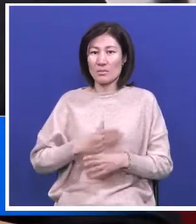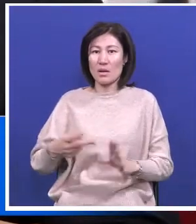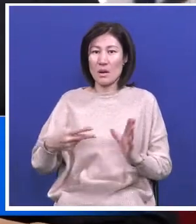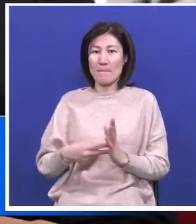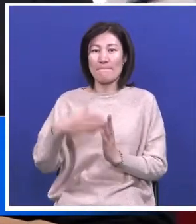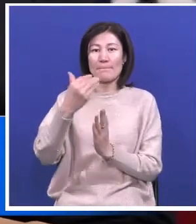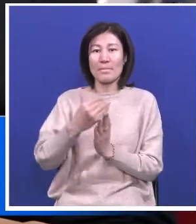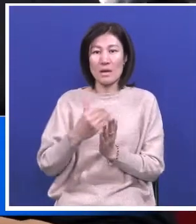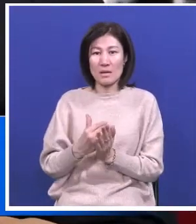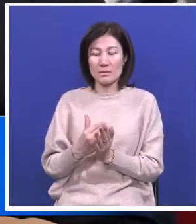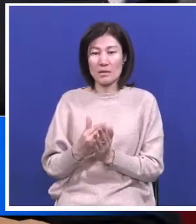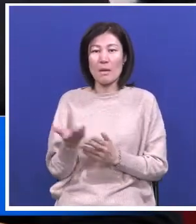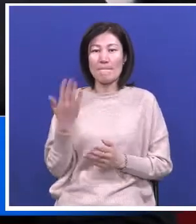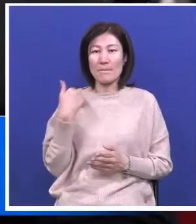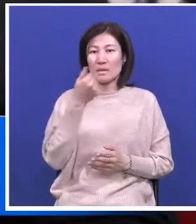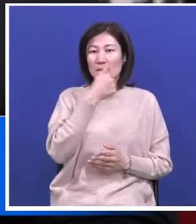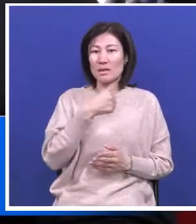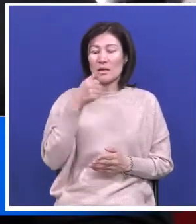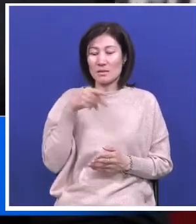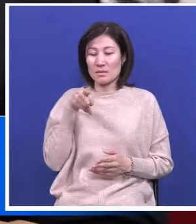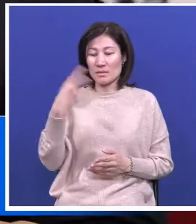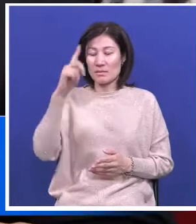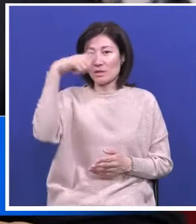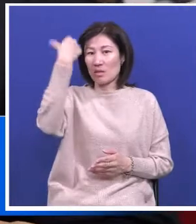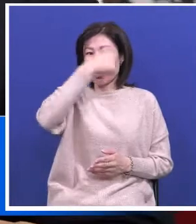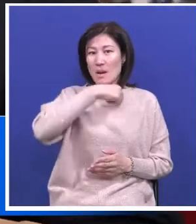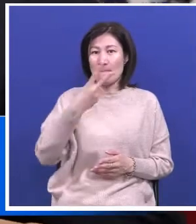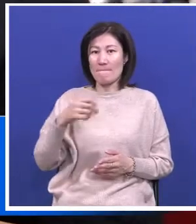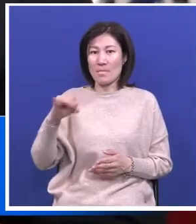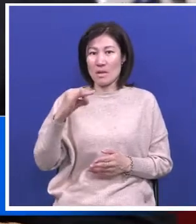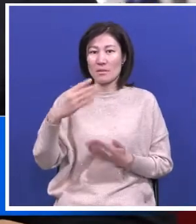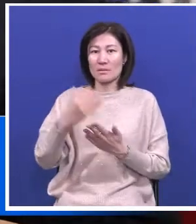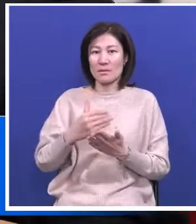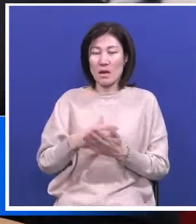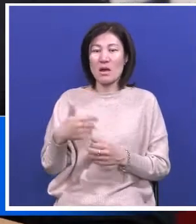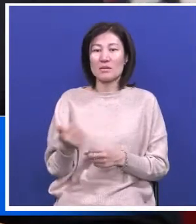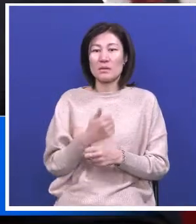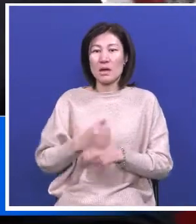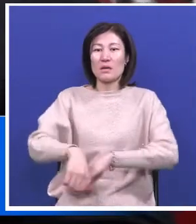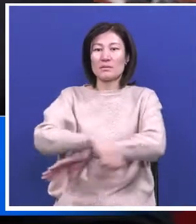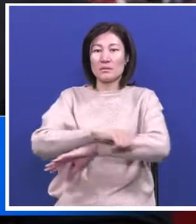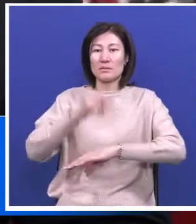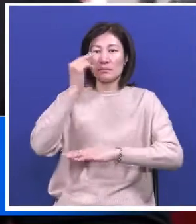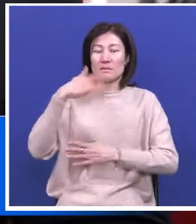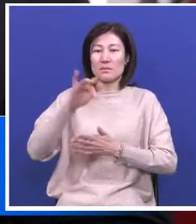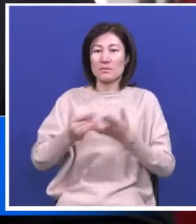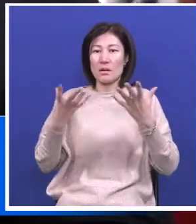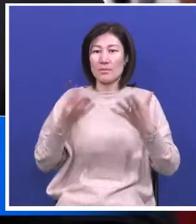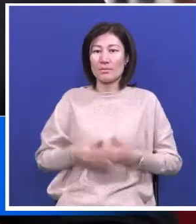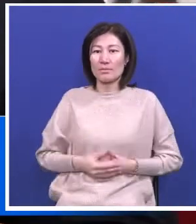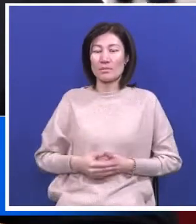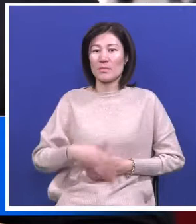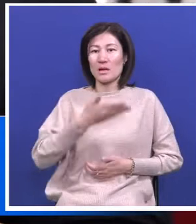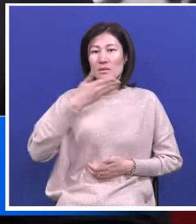программасы бұл негізінде былтырдан 2021 жылды пилотный проект ретінде жасалған. Осы Шымкент қаласында біз осы